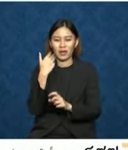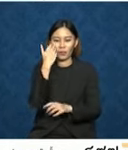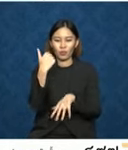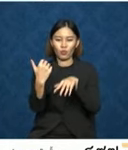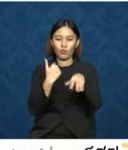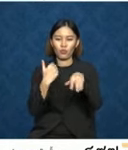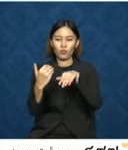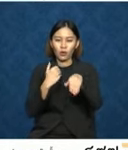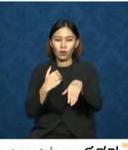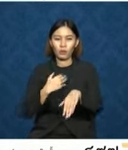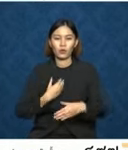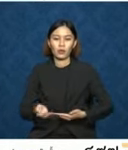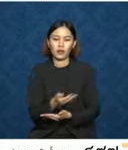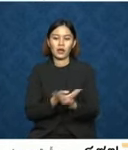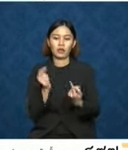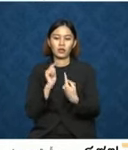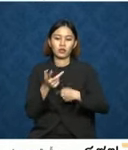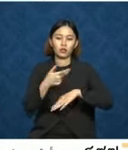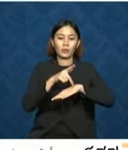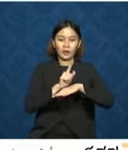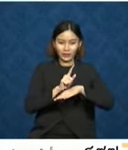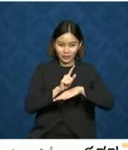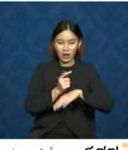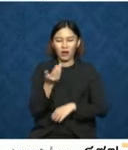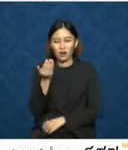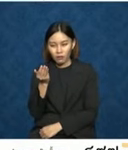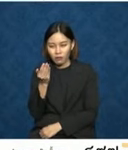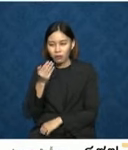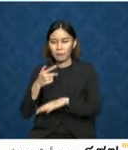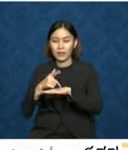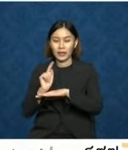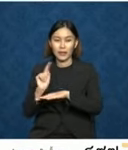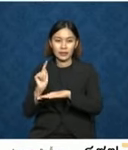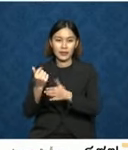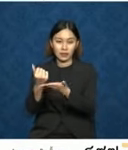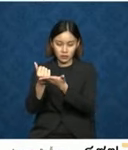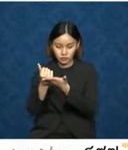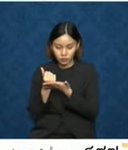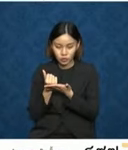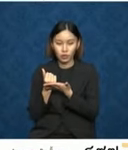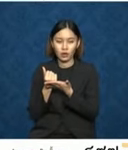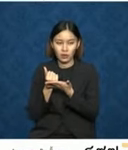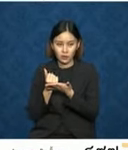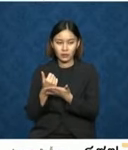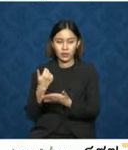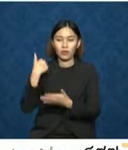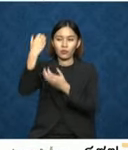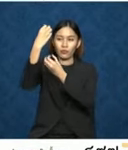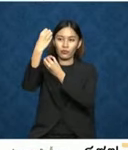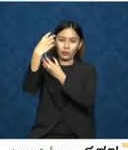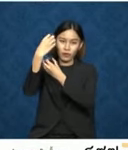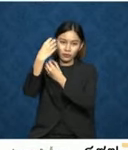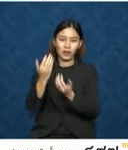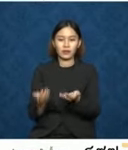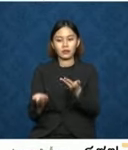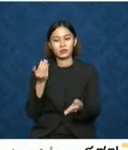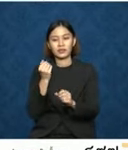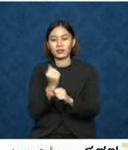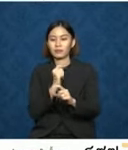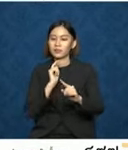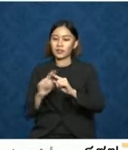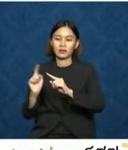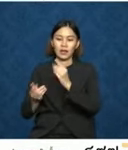มาผมได้หารือกับท่านประธานได้กราบวิงหวอนท่านประธานว่าช่วยเ่อติดตั้งไฟแดงหรือทำอะไรก็ได้ครับที่เป็น